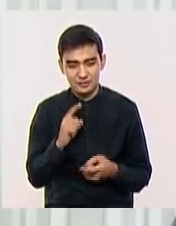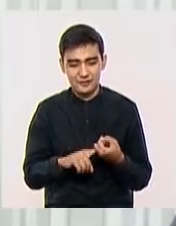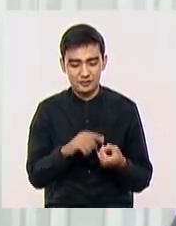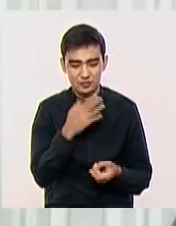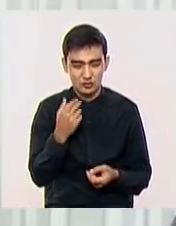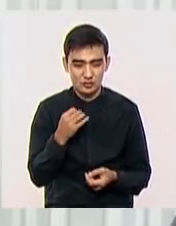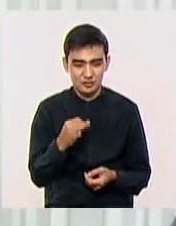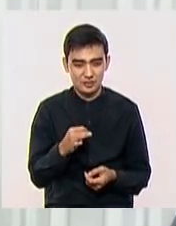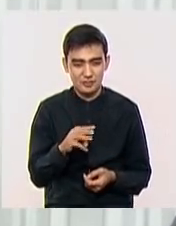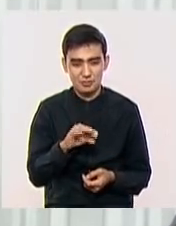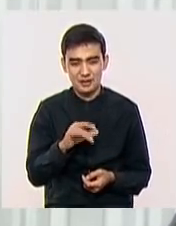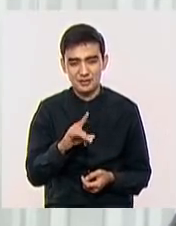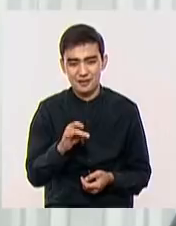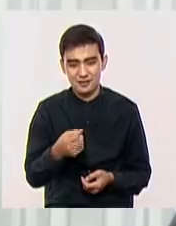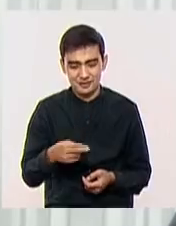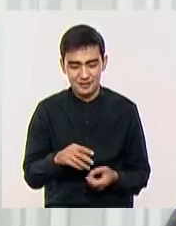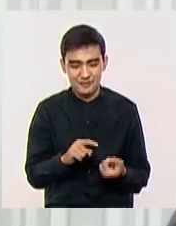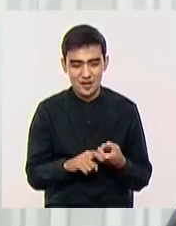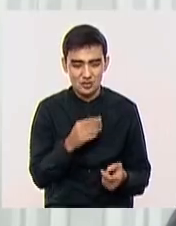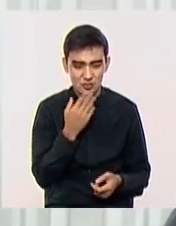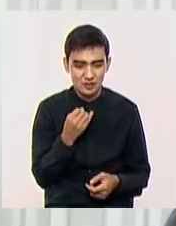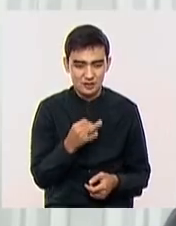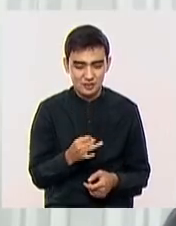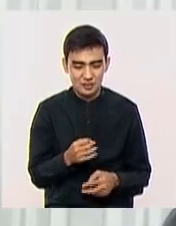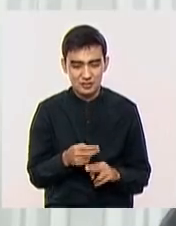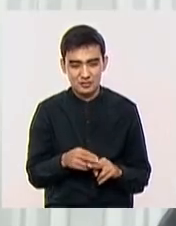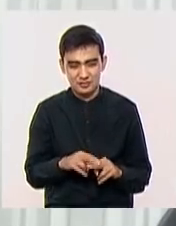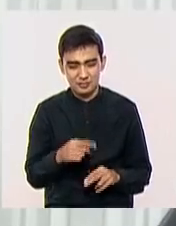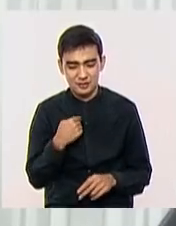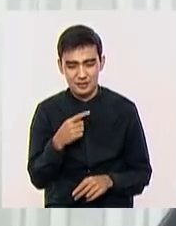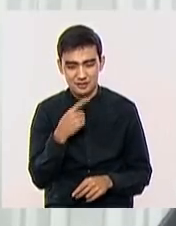связан именно с миграционными потоками, да, то есть с тем, о чем мы говорим.